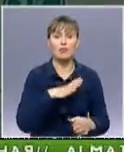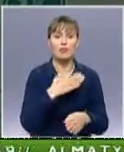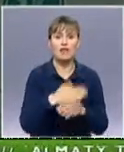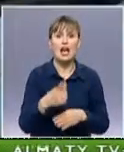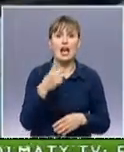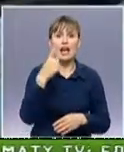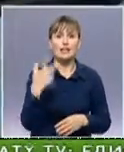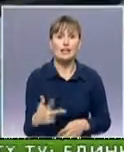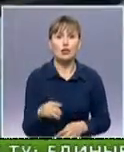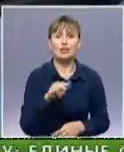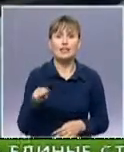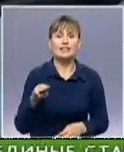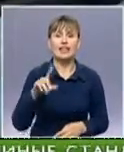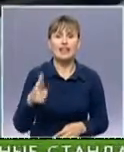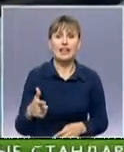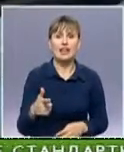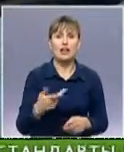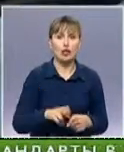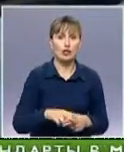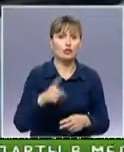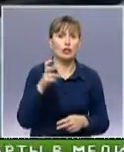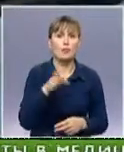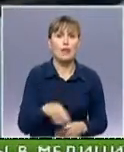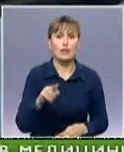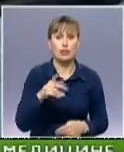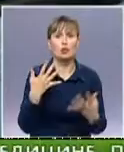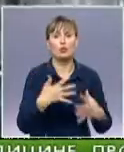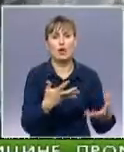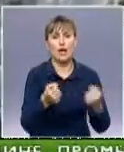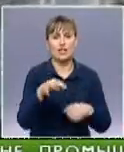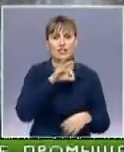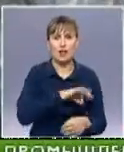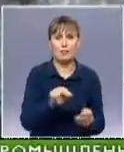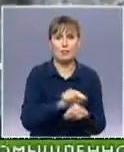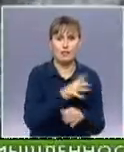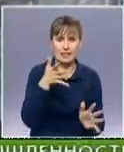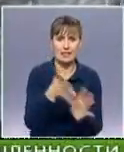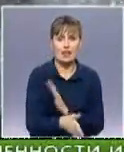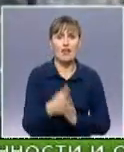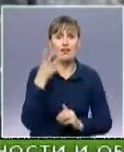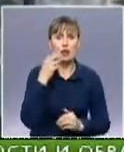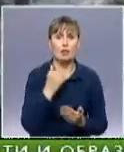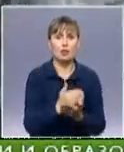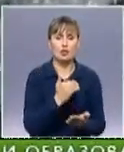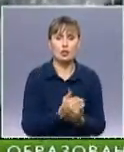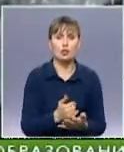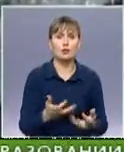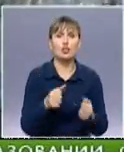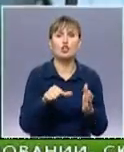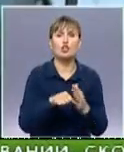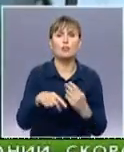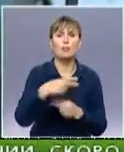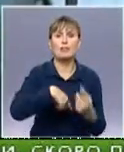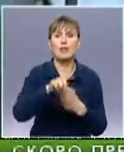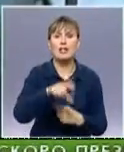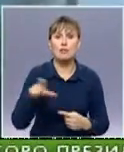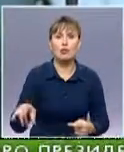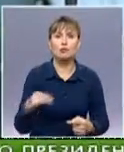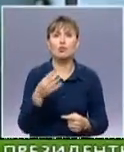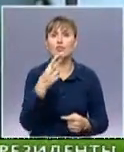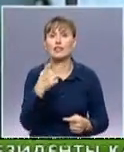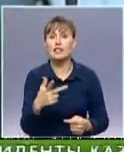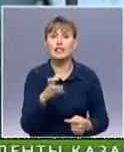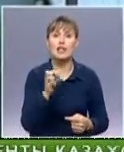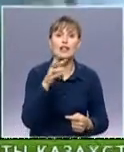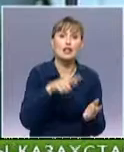1 триллион тенге. Первый транш в 100 миллиардов тенге уже осваивается. В Алматы льготной программой воспользовались 6 предпринимателей. Еще 23 проекта на